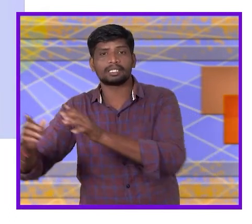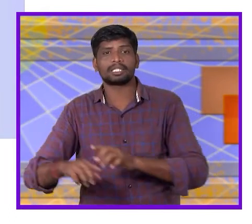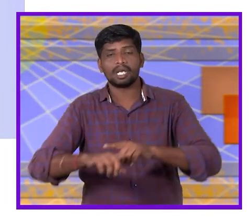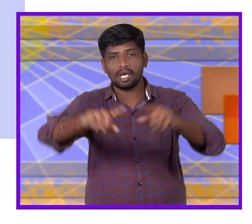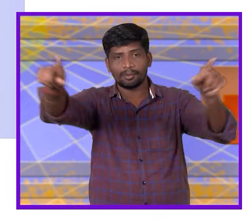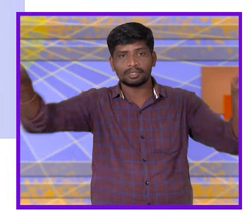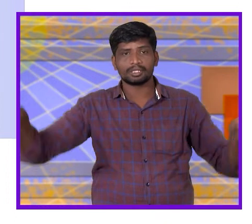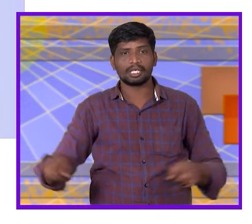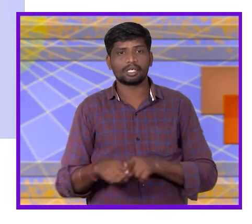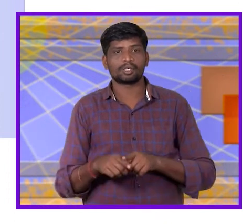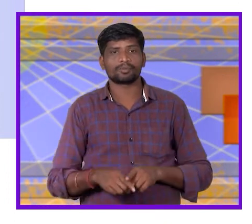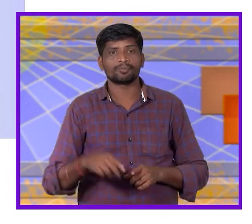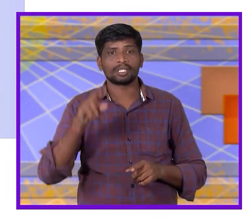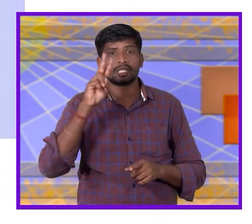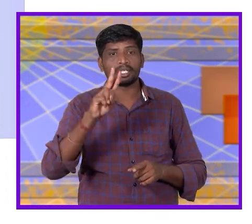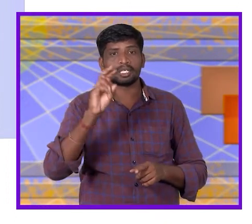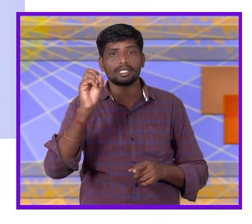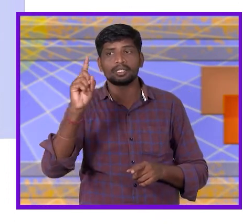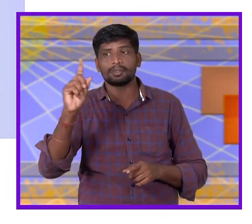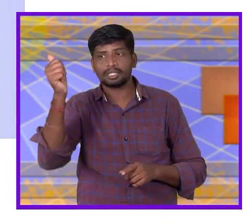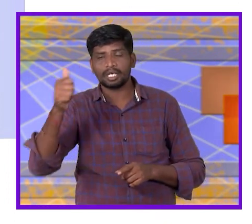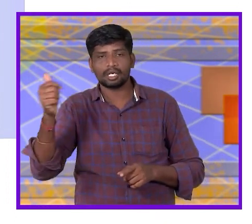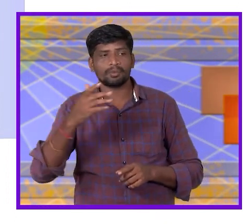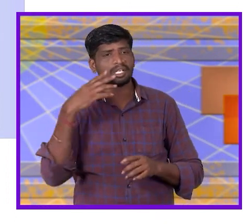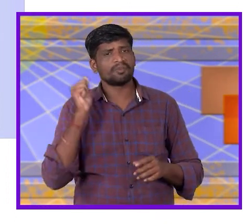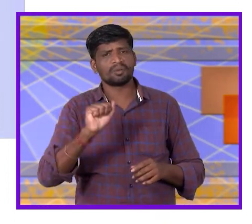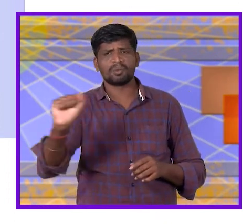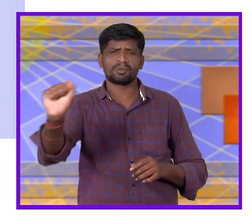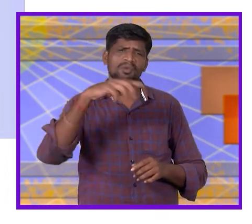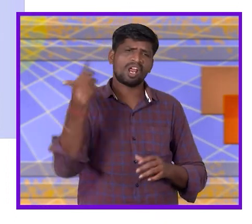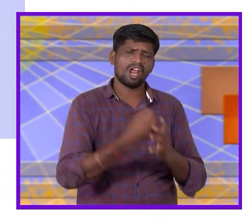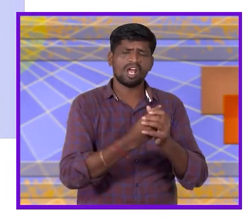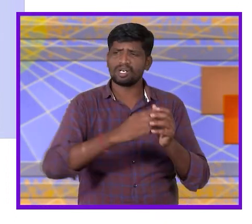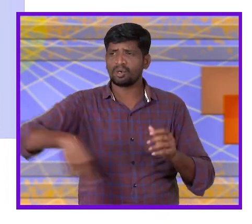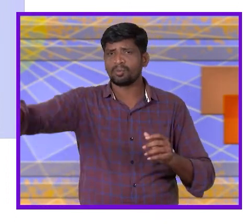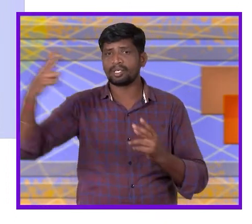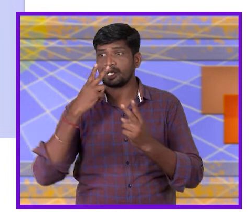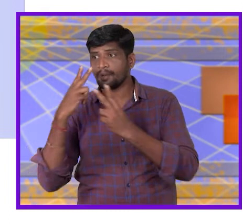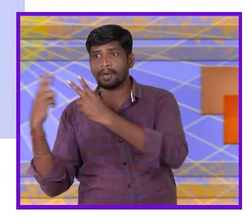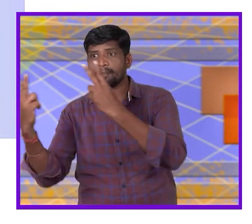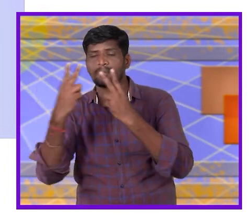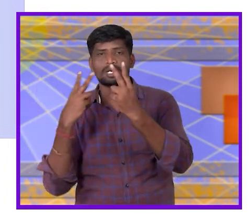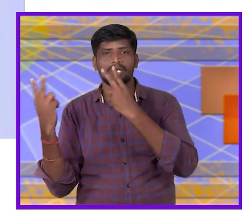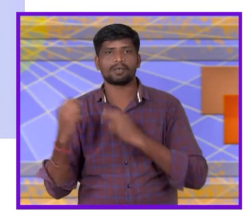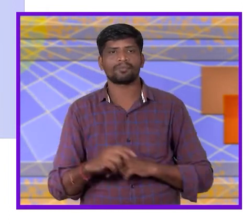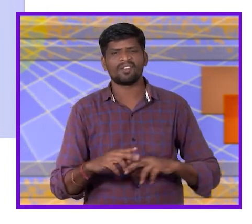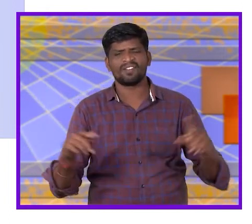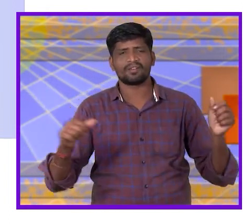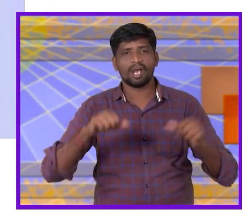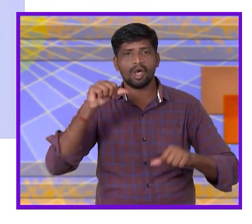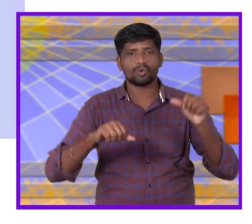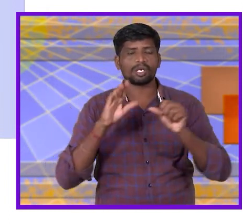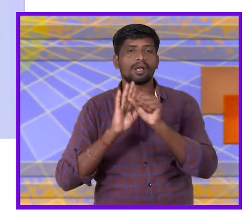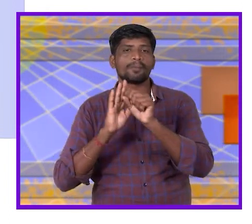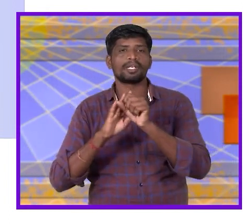2016 முதல் பார்வையாளர்களுக்காக திறந்து வைக்கப்பட்டிருக்கிறது. பல்வேறு அரங்கங்கள் இதில் இருக்குது, நிறைய ஆய்வரங்கங்கள், கூட்டம்